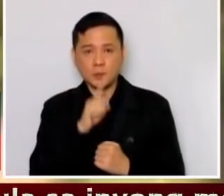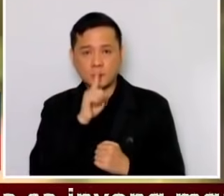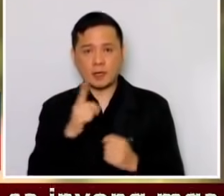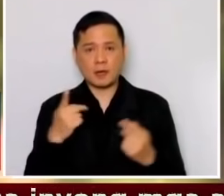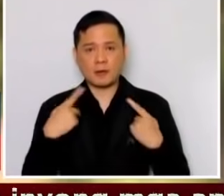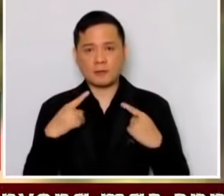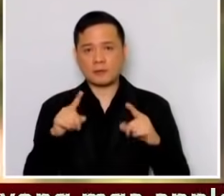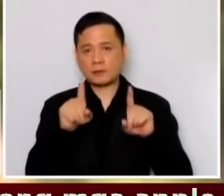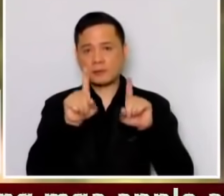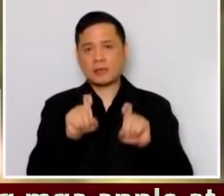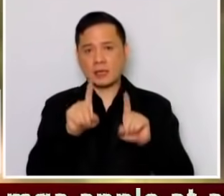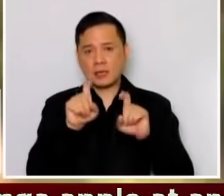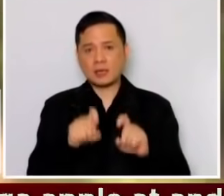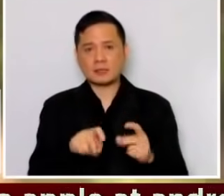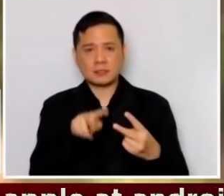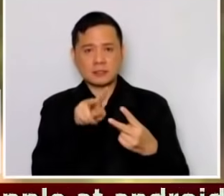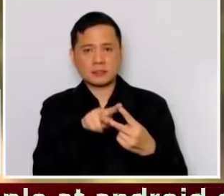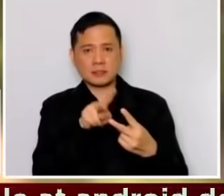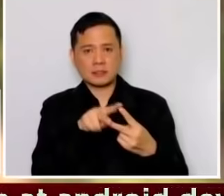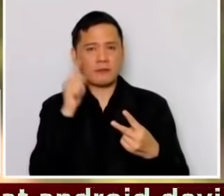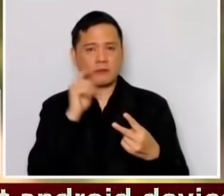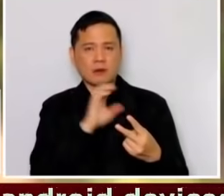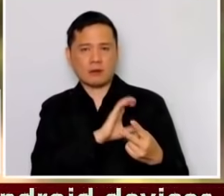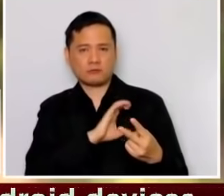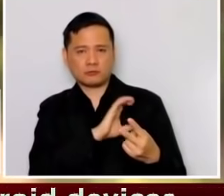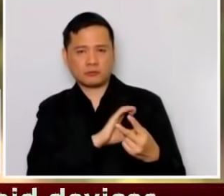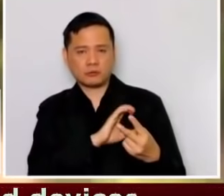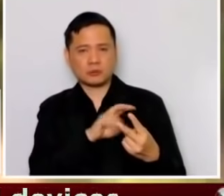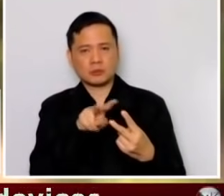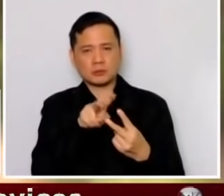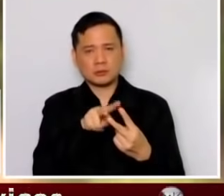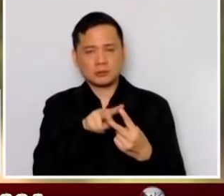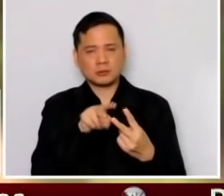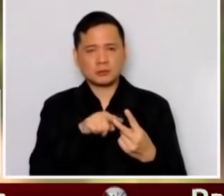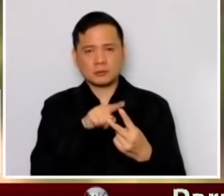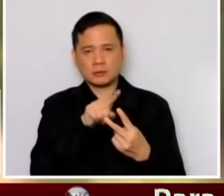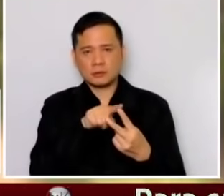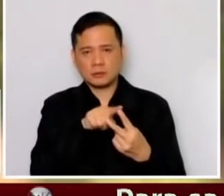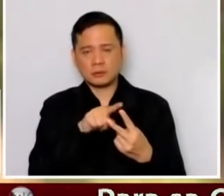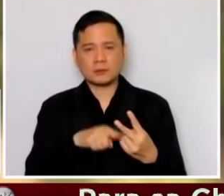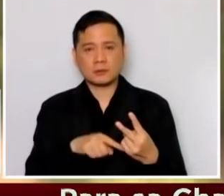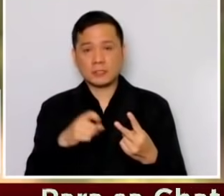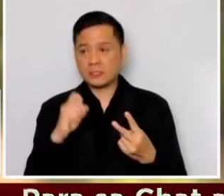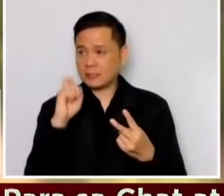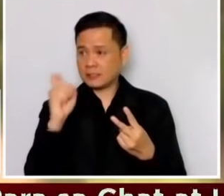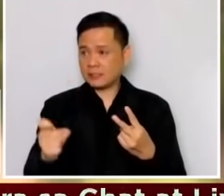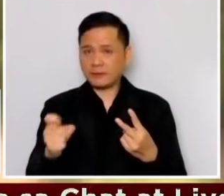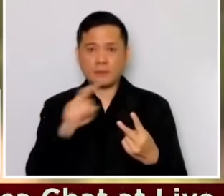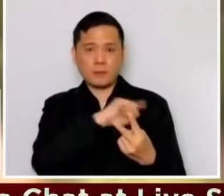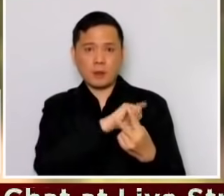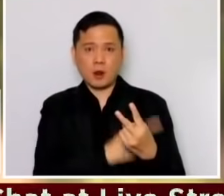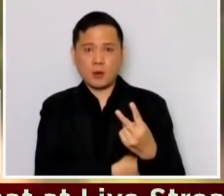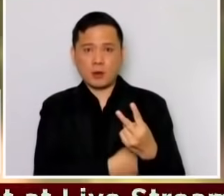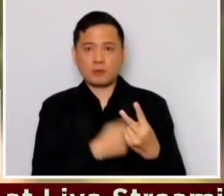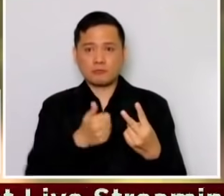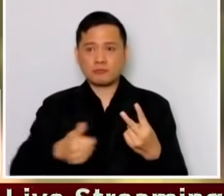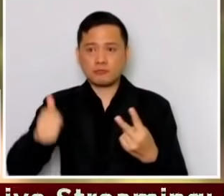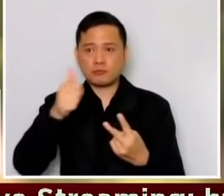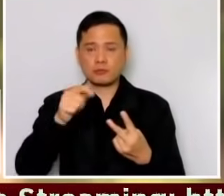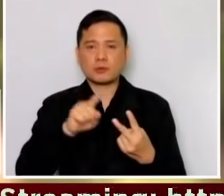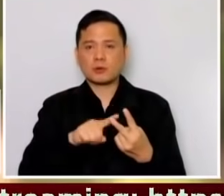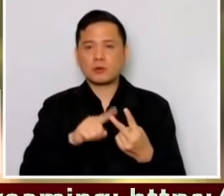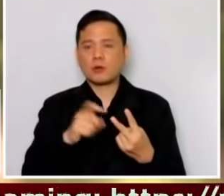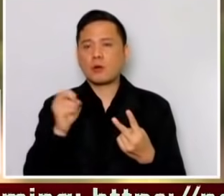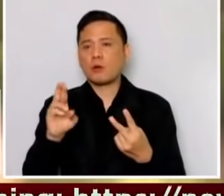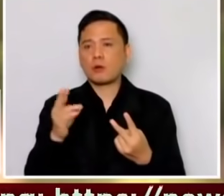yung ultimate test ng karakter ng isang tao. Dalawa lang. Bigyan mo ng power, operan mo ng pera.